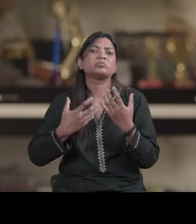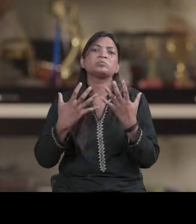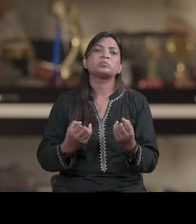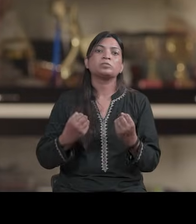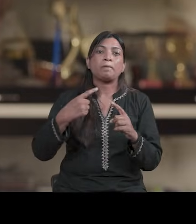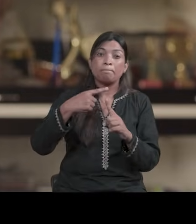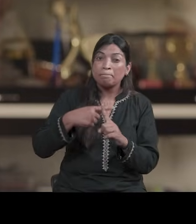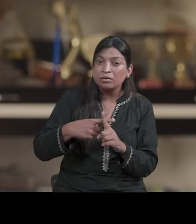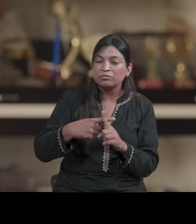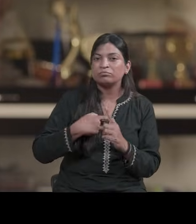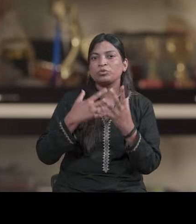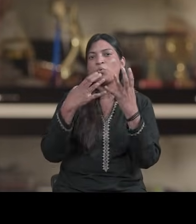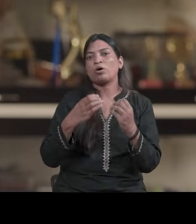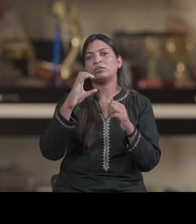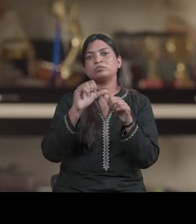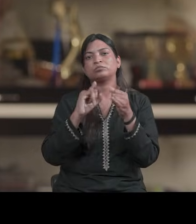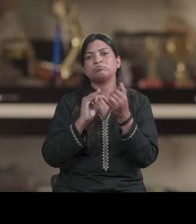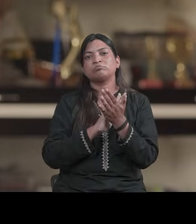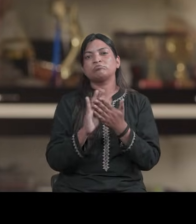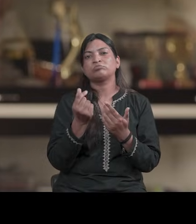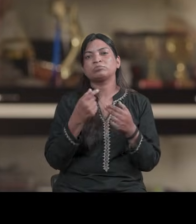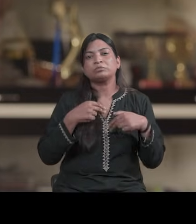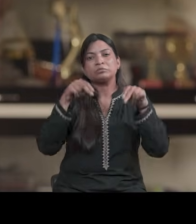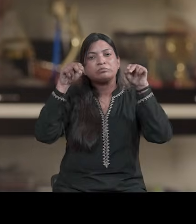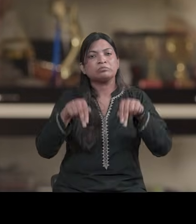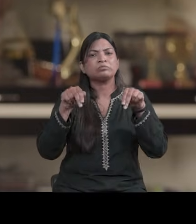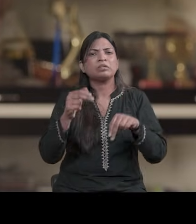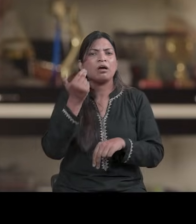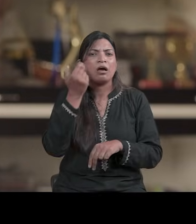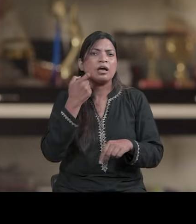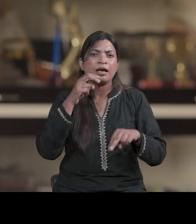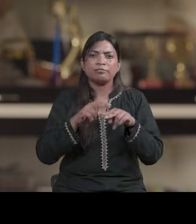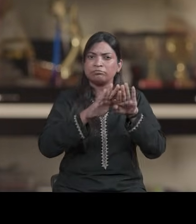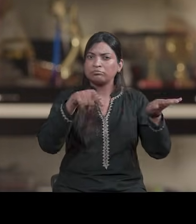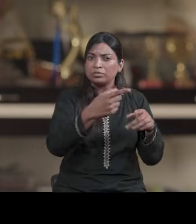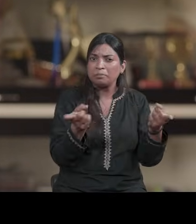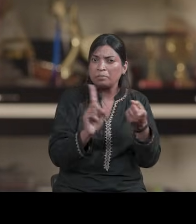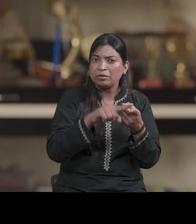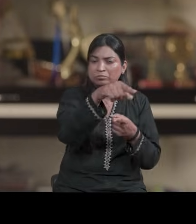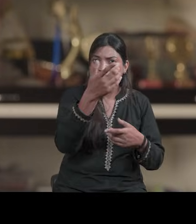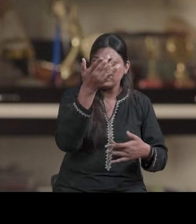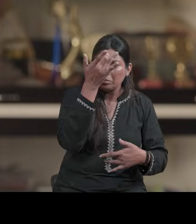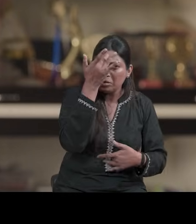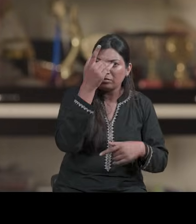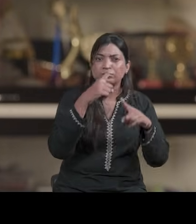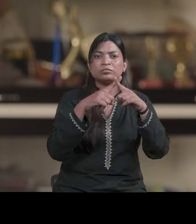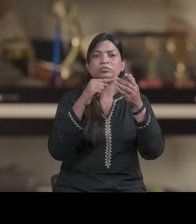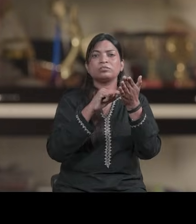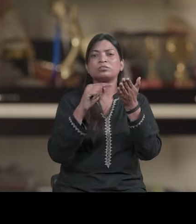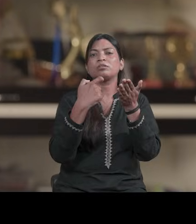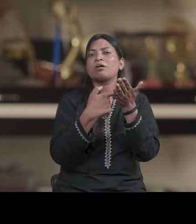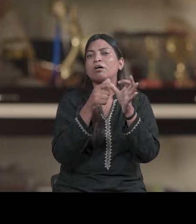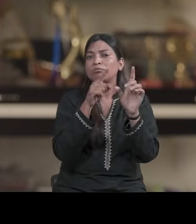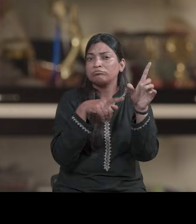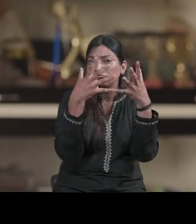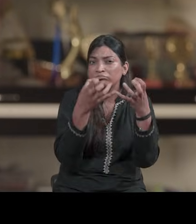हर जगह खाना खिला दिया, पढ़ा दिया, लेकिन अगर कोई बच्चा बीमार है, उसका एक्सरे कराना है, उसको पैथोलॉजी में ले जाके टेस्ट कराने हैं उसके, तो